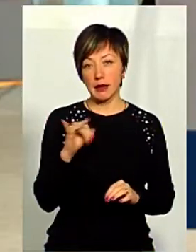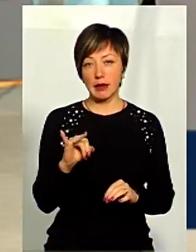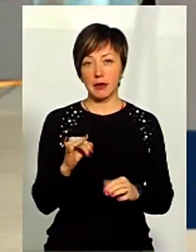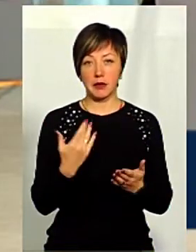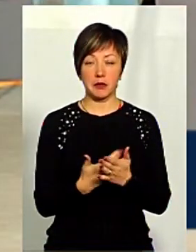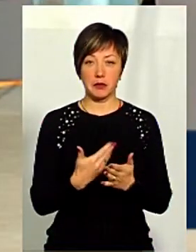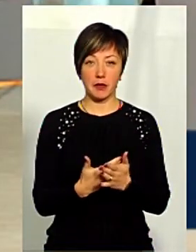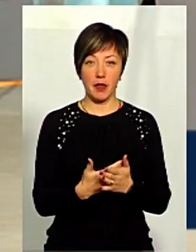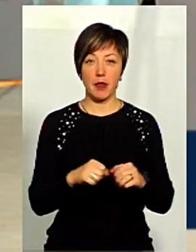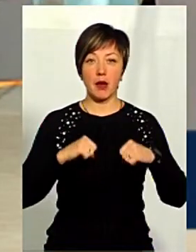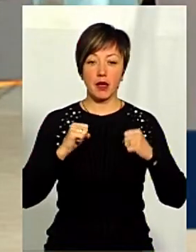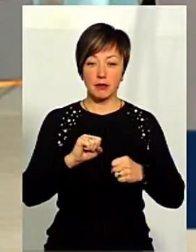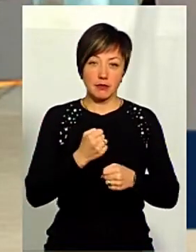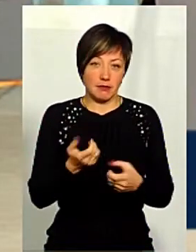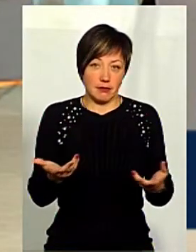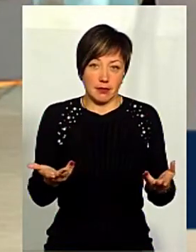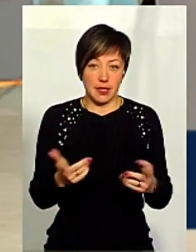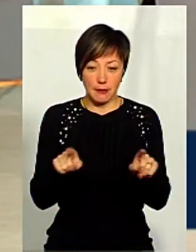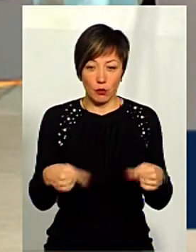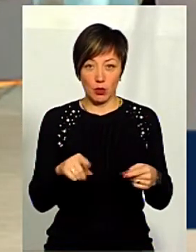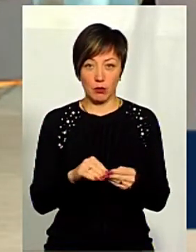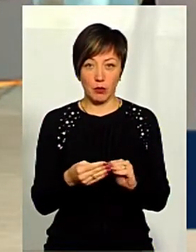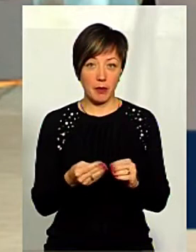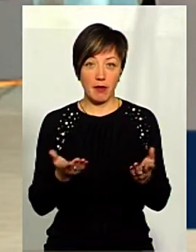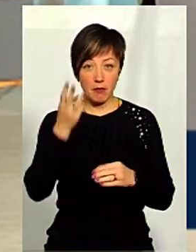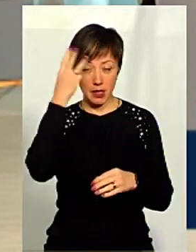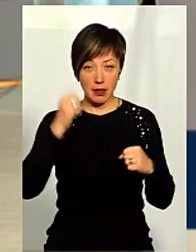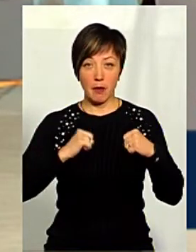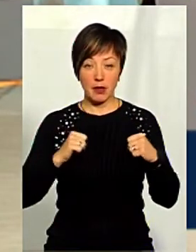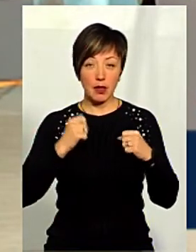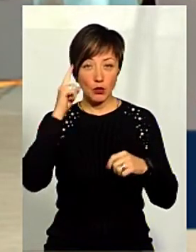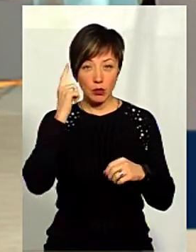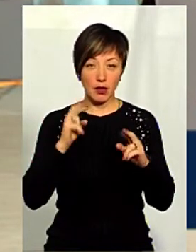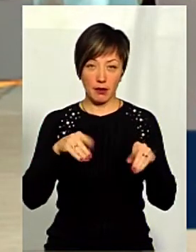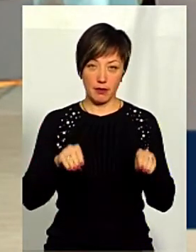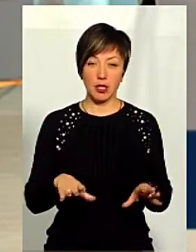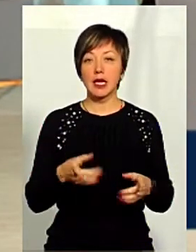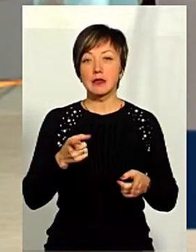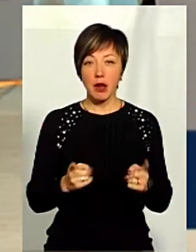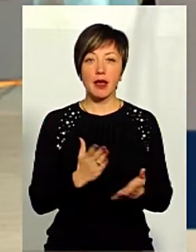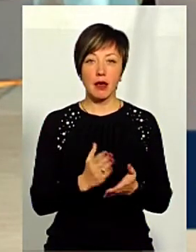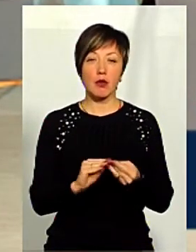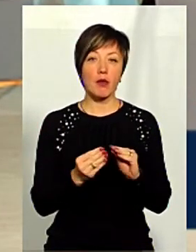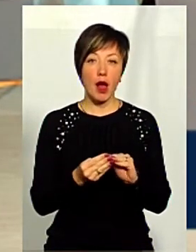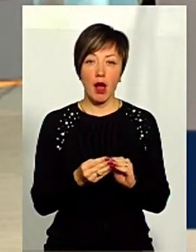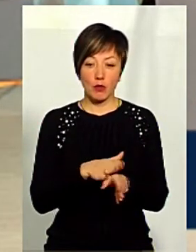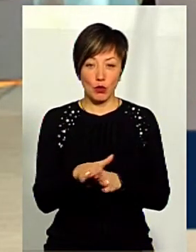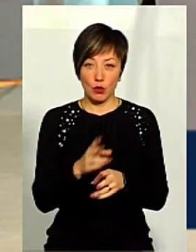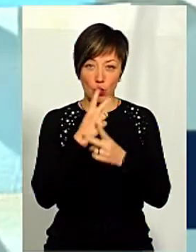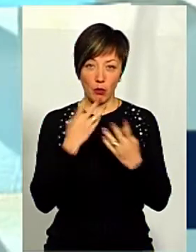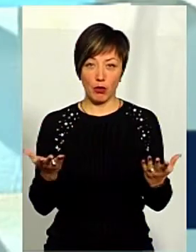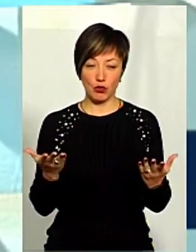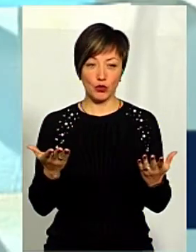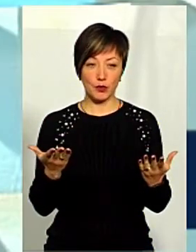там створили собі проблему і півхмельницького намагалися, як її вирішити. Да? Справді, я проблему абсолютно не бачу.